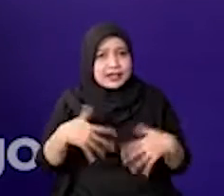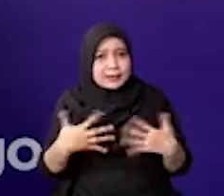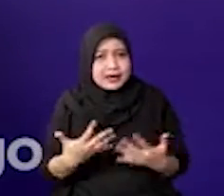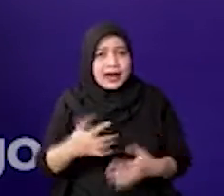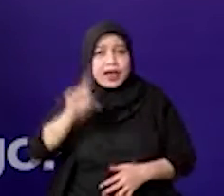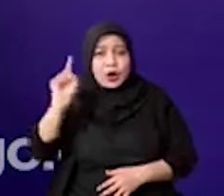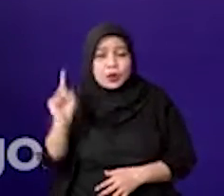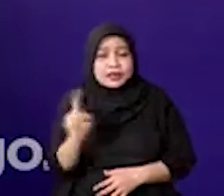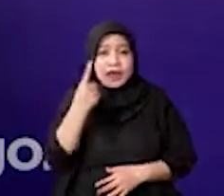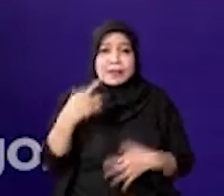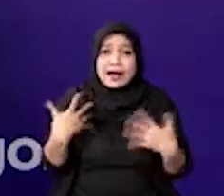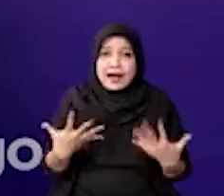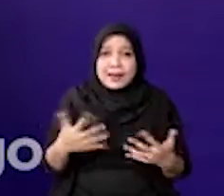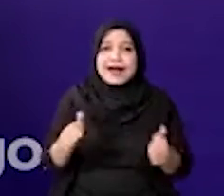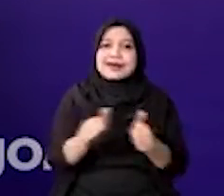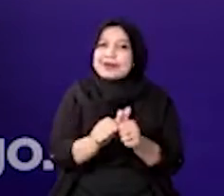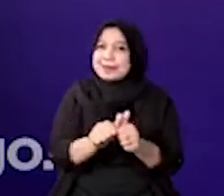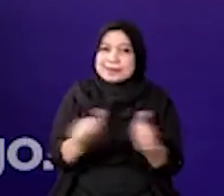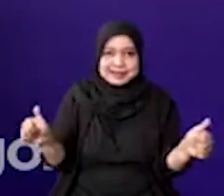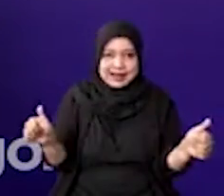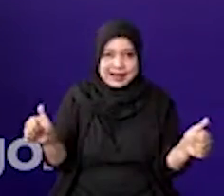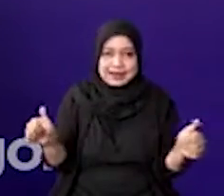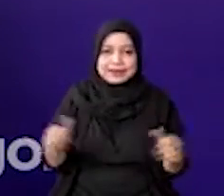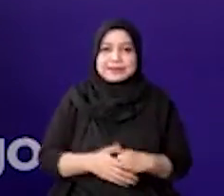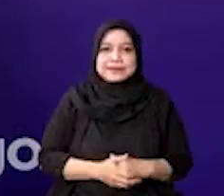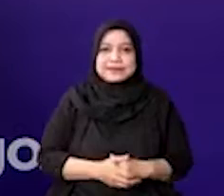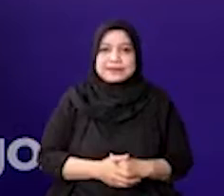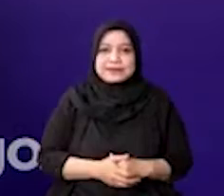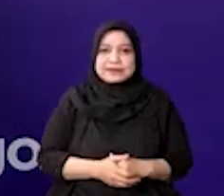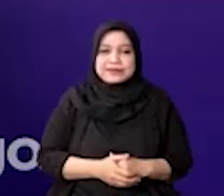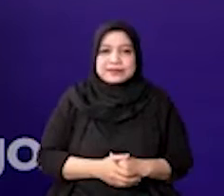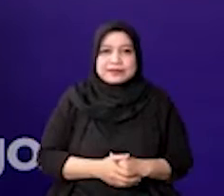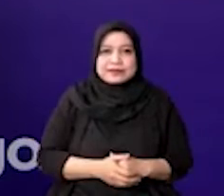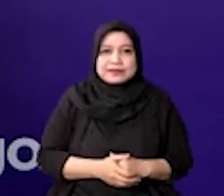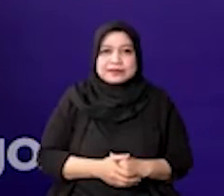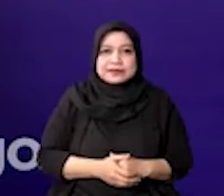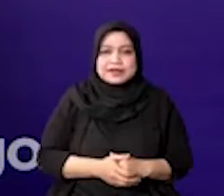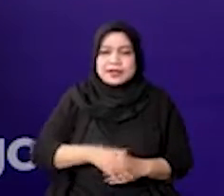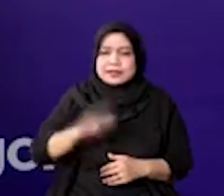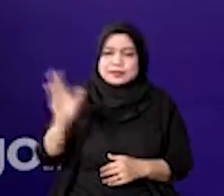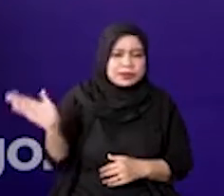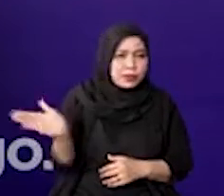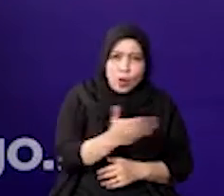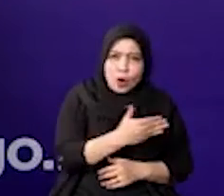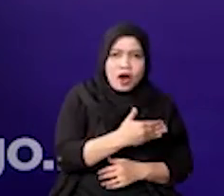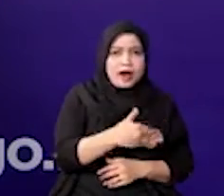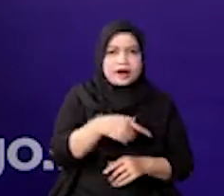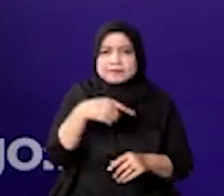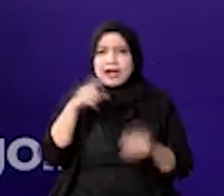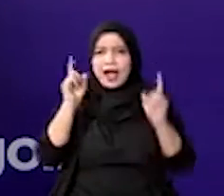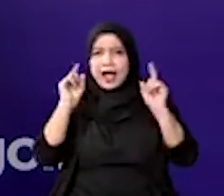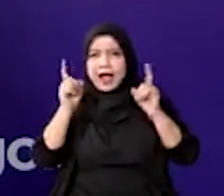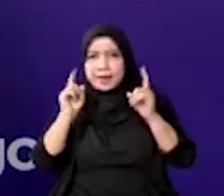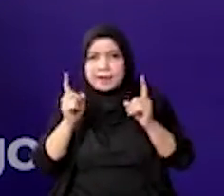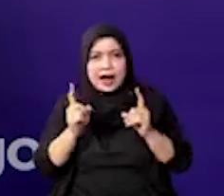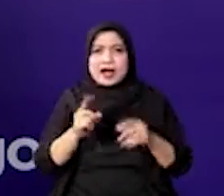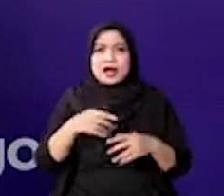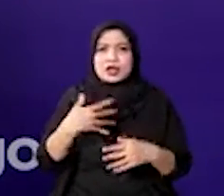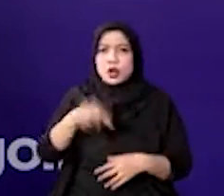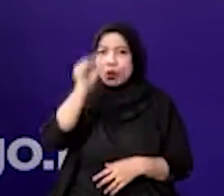pemeluk agamanya Pak pasti mengajarkan baik dia dari ulamanya dari pendetanya dari